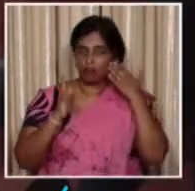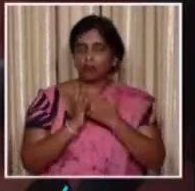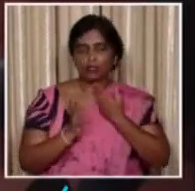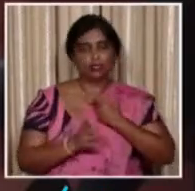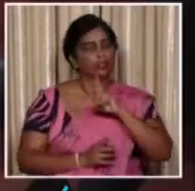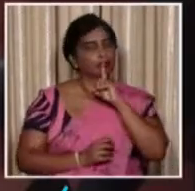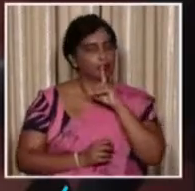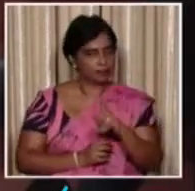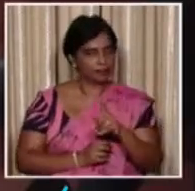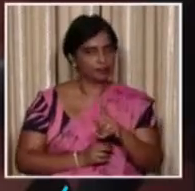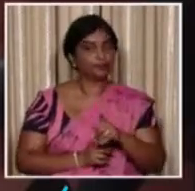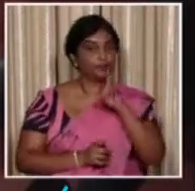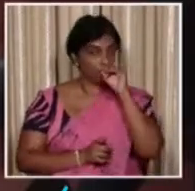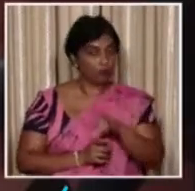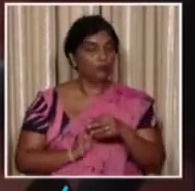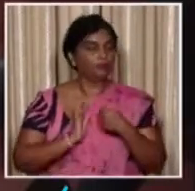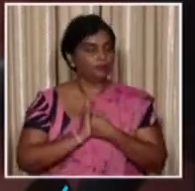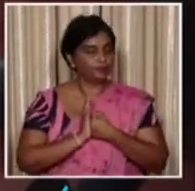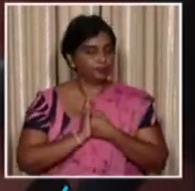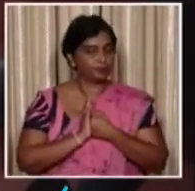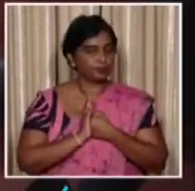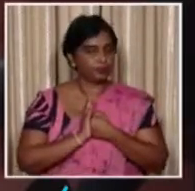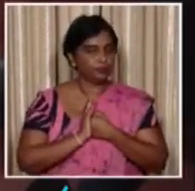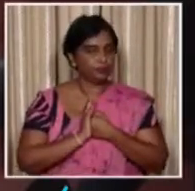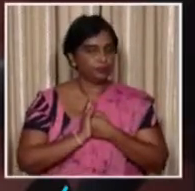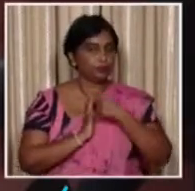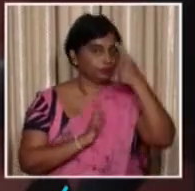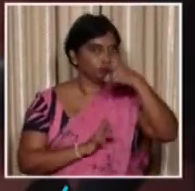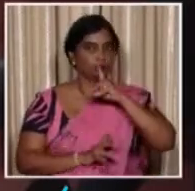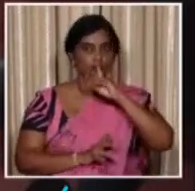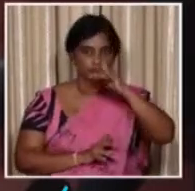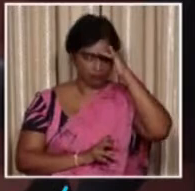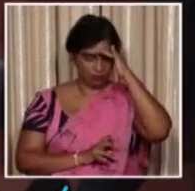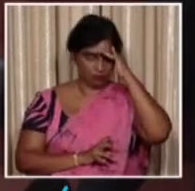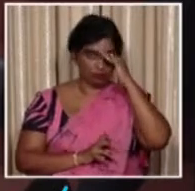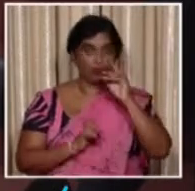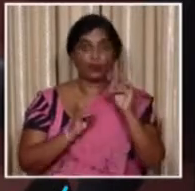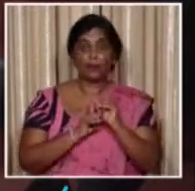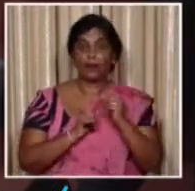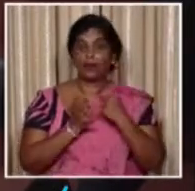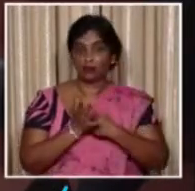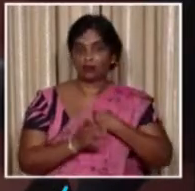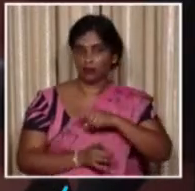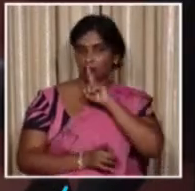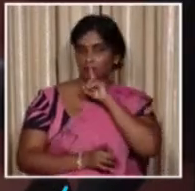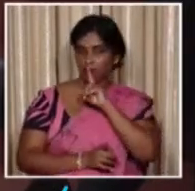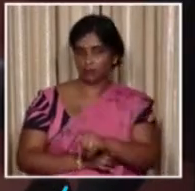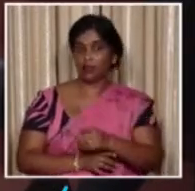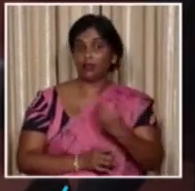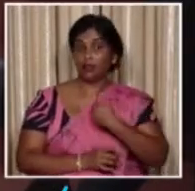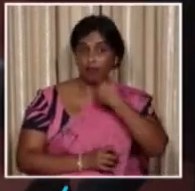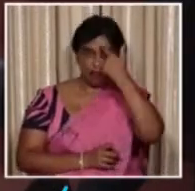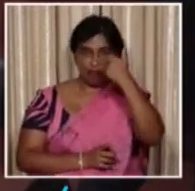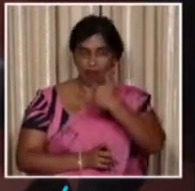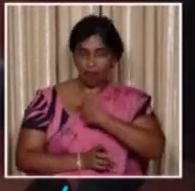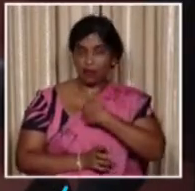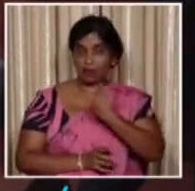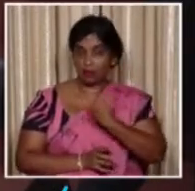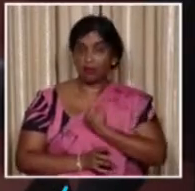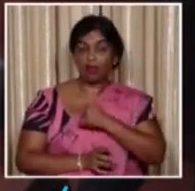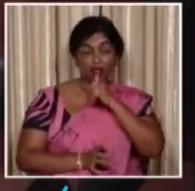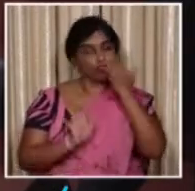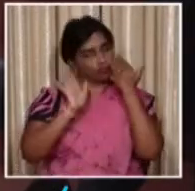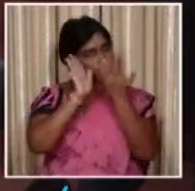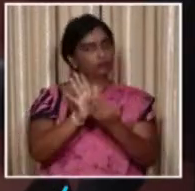තිබෙනවා. ඒ නිසා ගරු නියෝජ්‍ය කතානායකතුමනි, ප්‍රසන්න රණතුංගන මම කියන්නේ අපිට එල්ල කරපු චෝදනාව එක්ක සනාථ